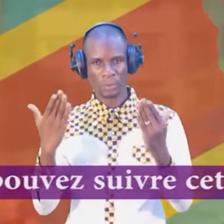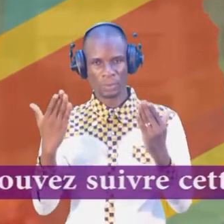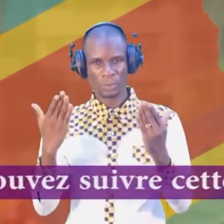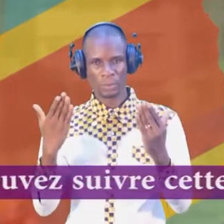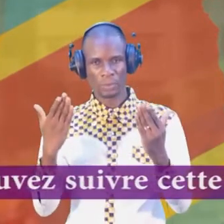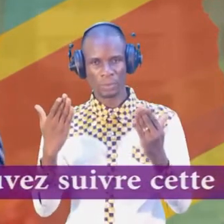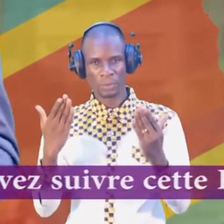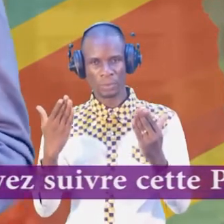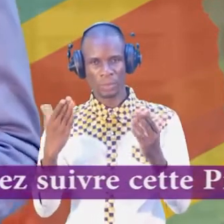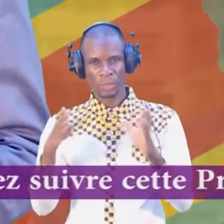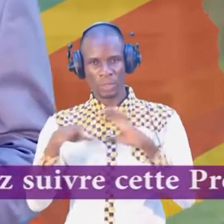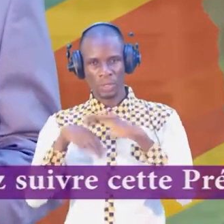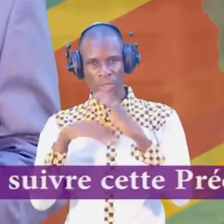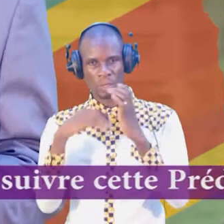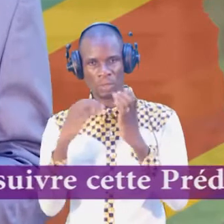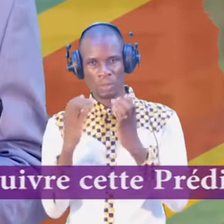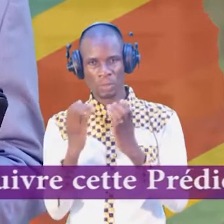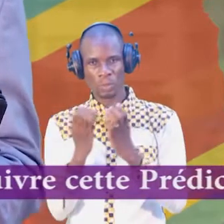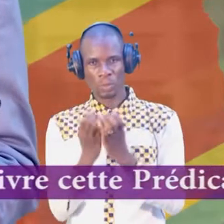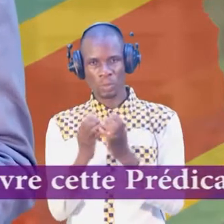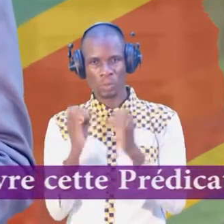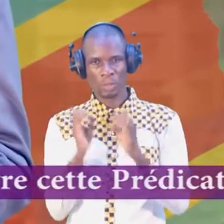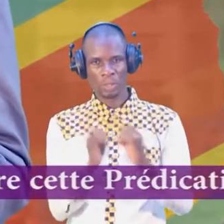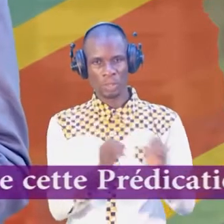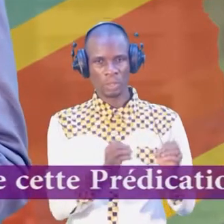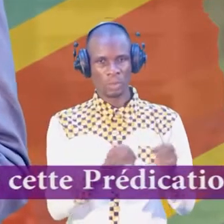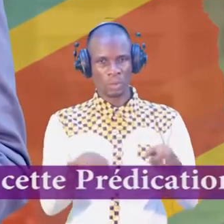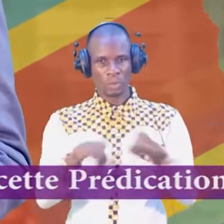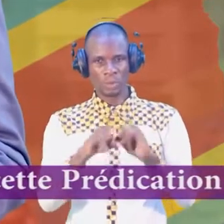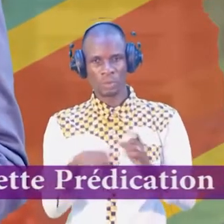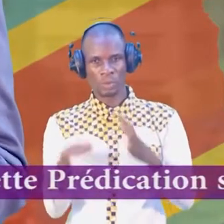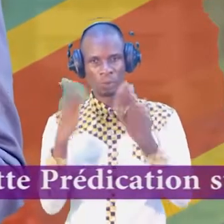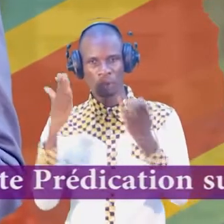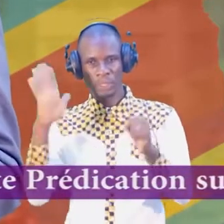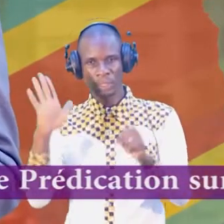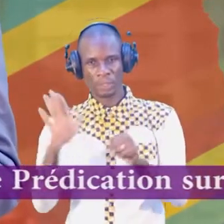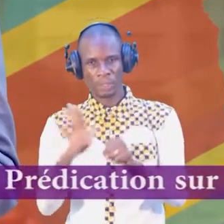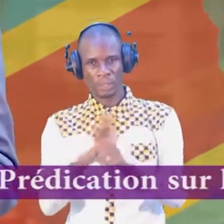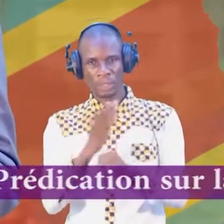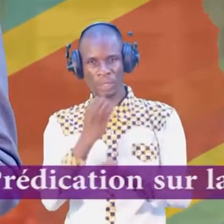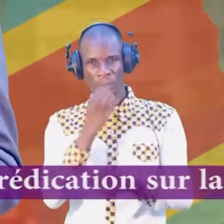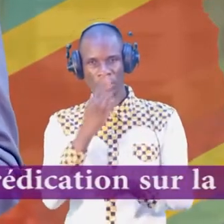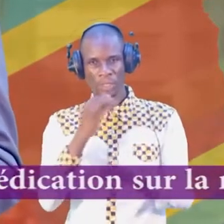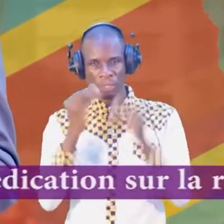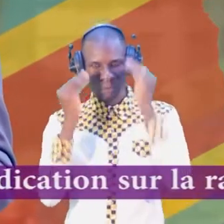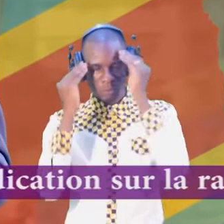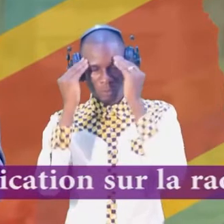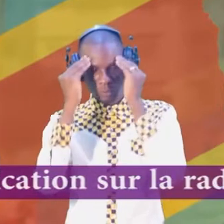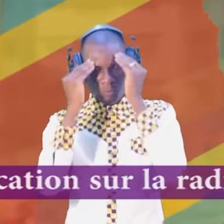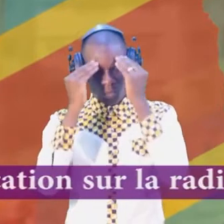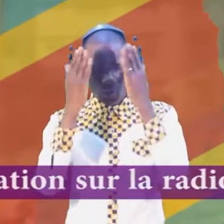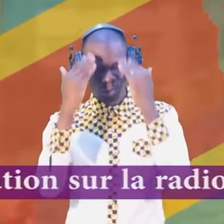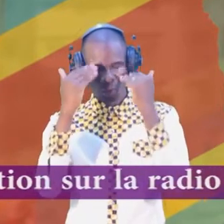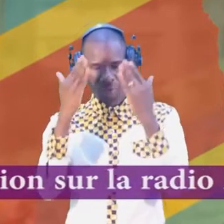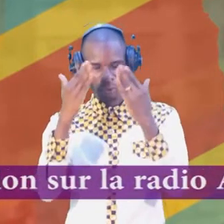Nzambe a tout mis en ordre asi atie nyonso na nzela mpe azali kokokisa yango pamba te